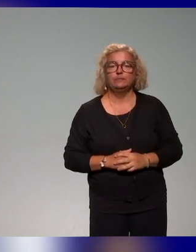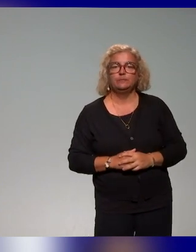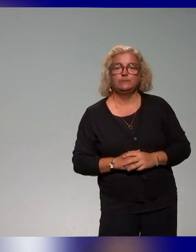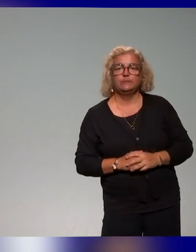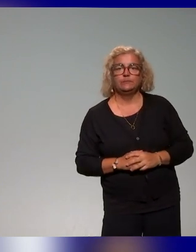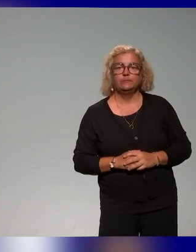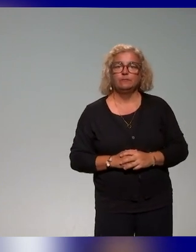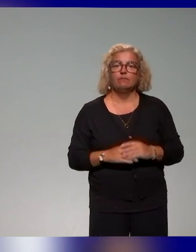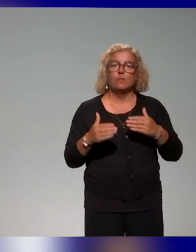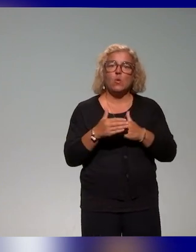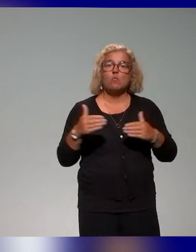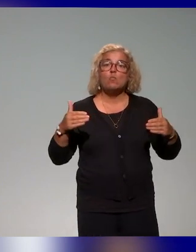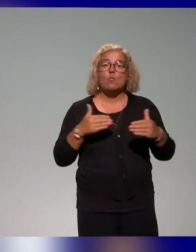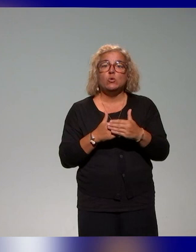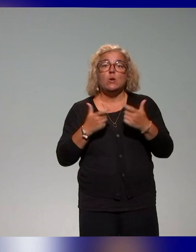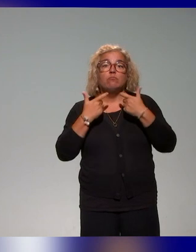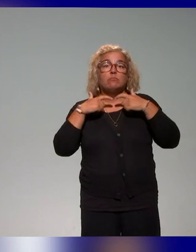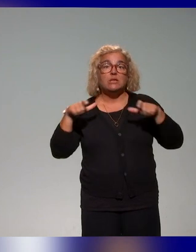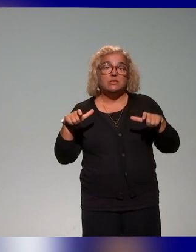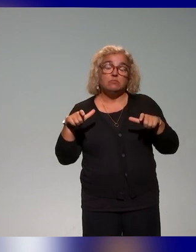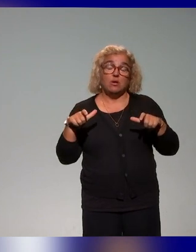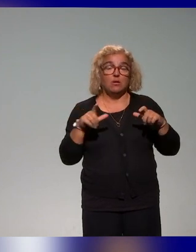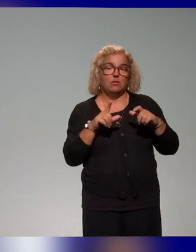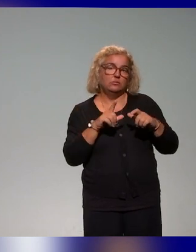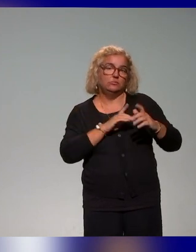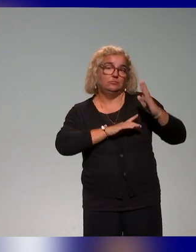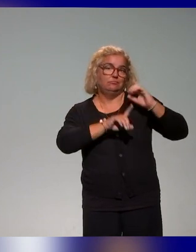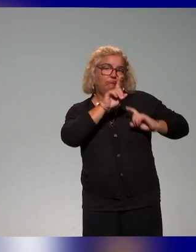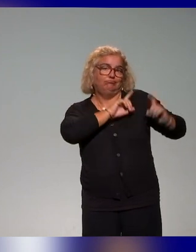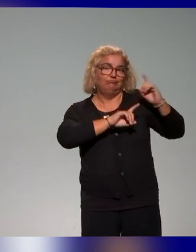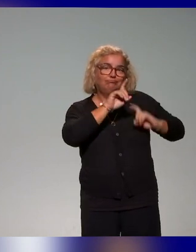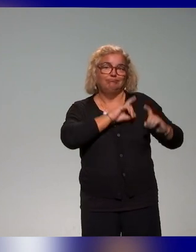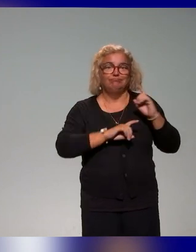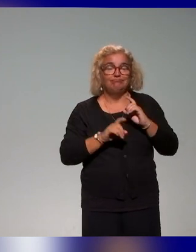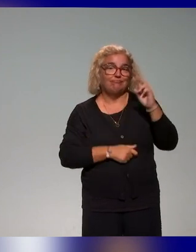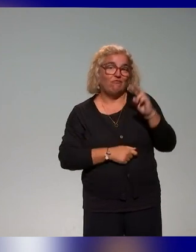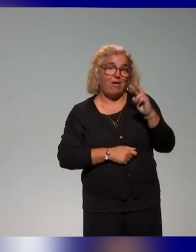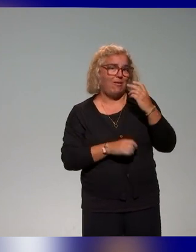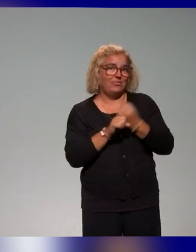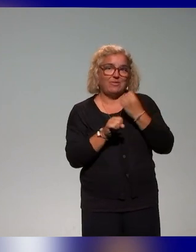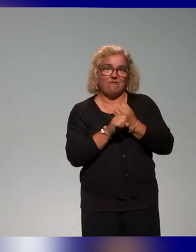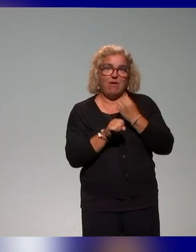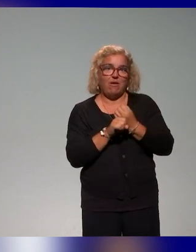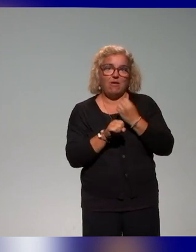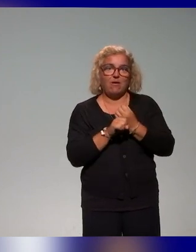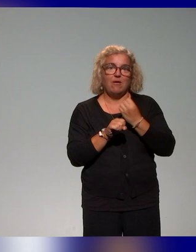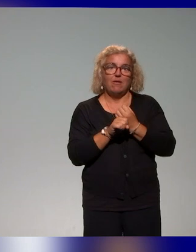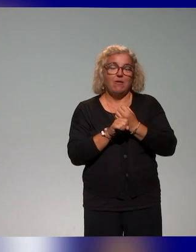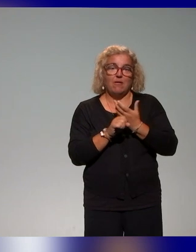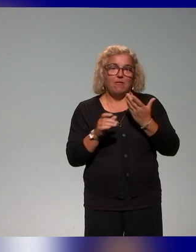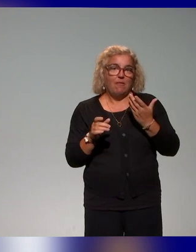Alors Moodle, c'est accessible, donc c'est une longue histoire, hein, d'accessibilité avec Moodle, c'est un gros travail de plus en plus